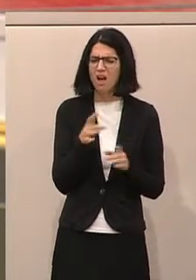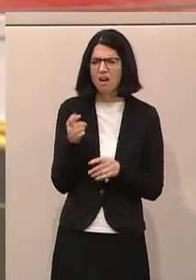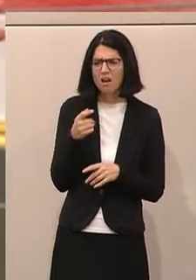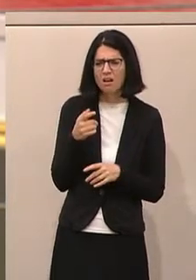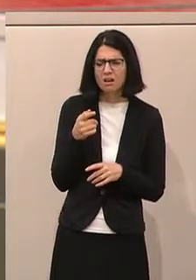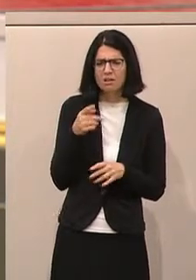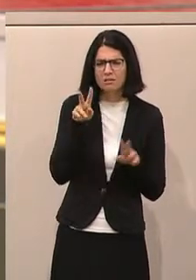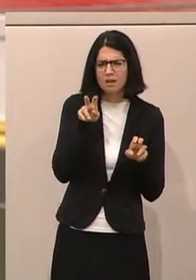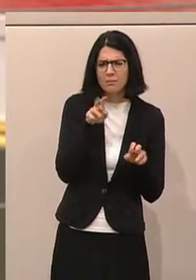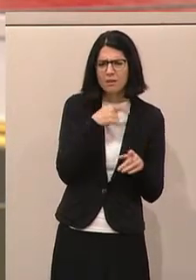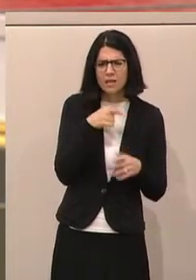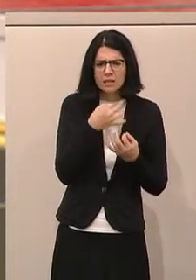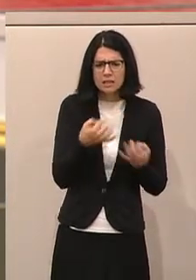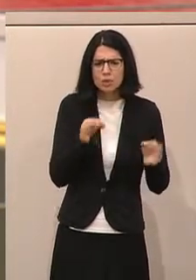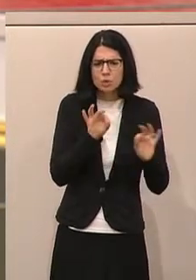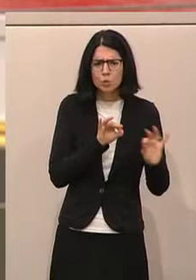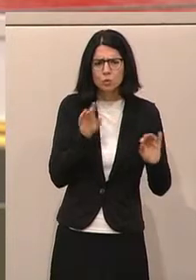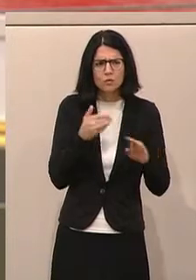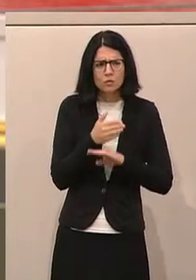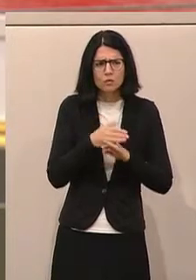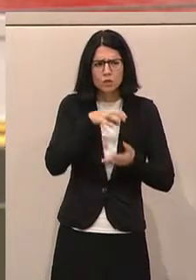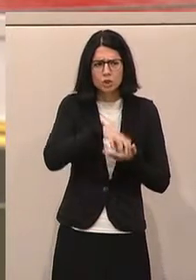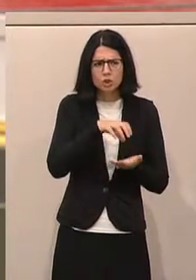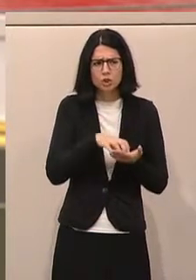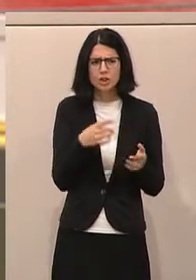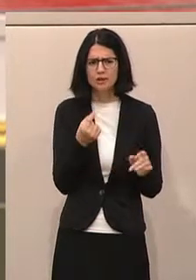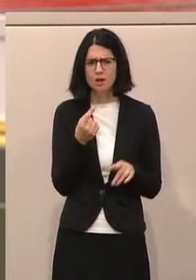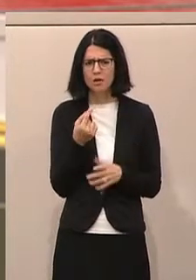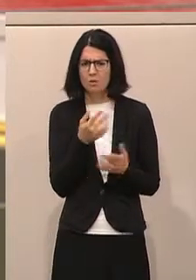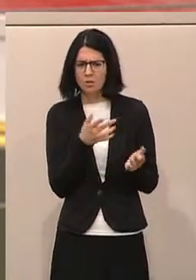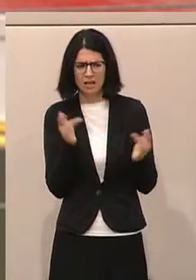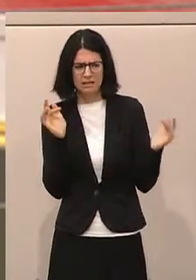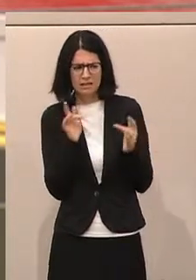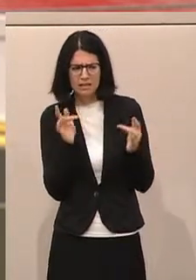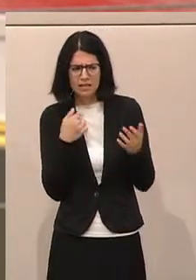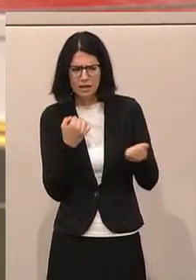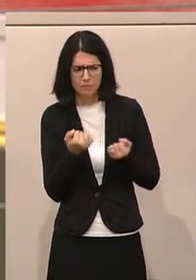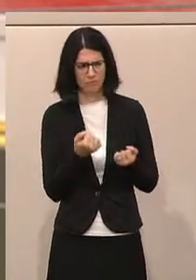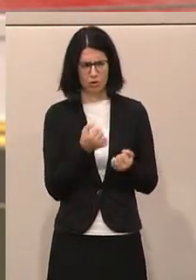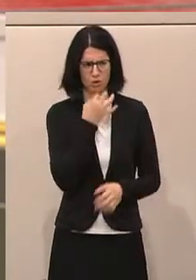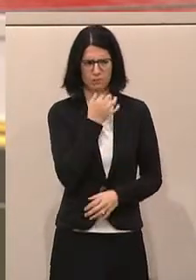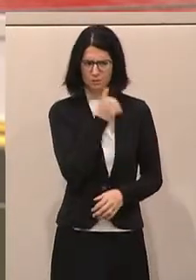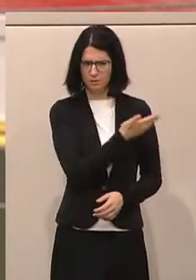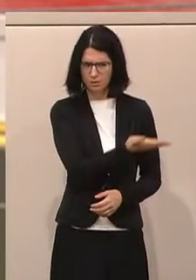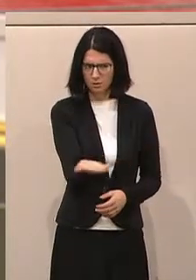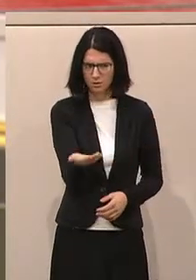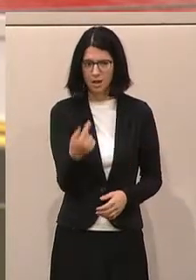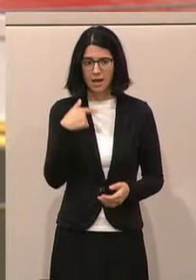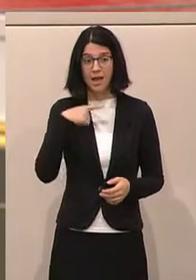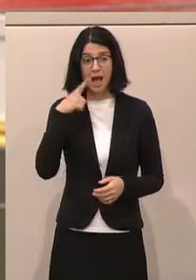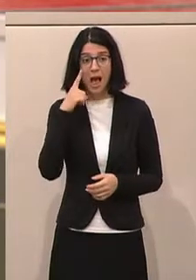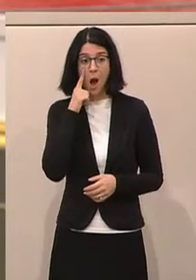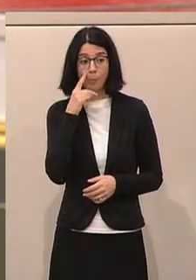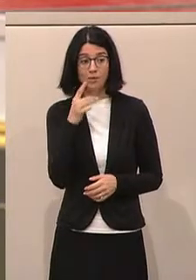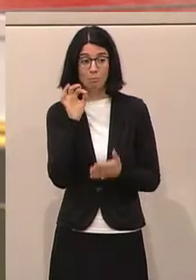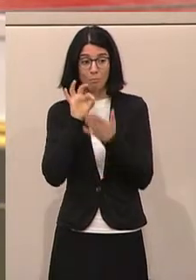tun, beziehungsweise speziell eben auch Politik gegen die Städte machen. Genau das Gegenteil ist der Fall. Wissen Sie, wer die